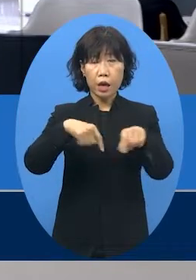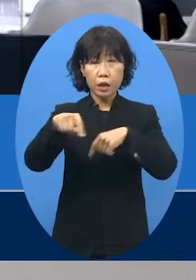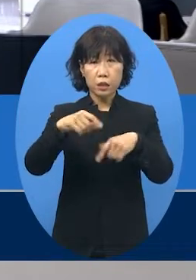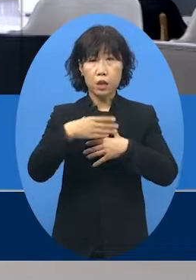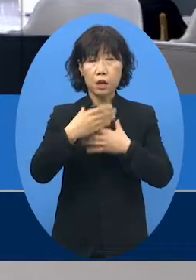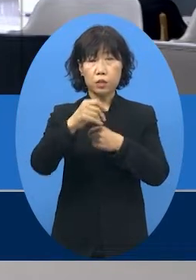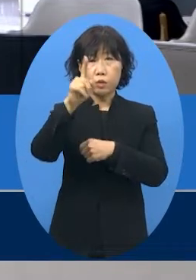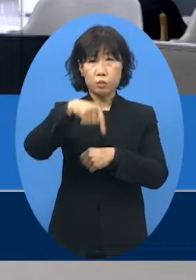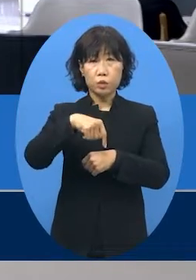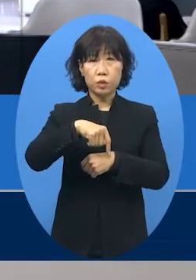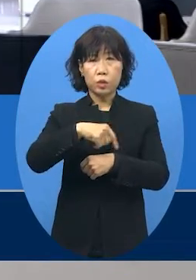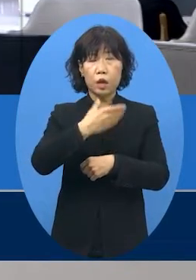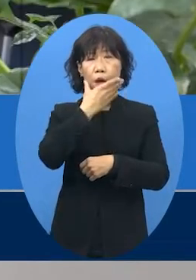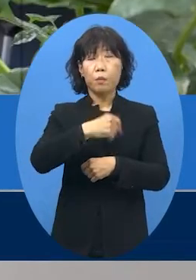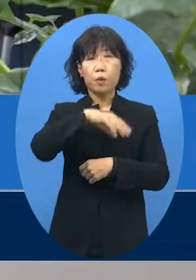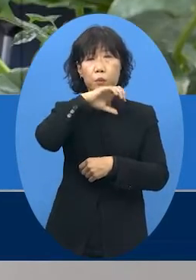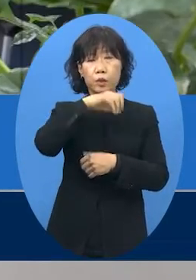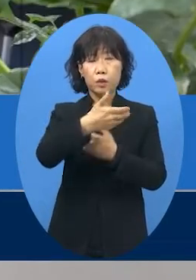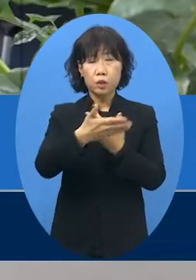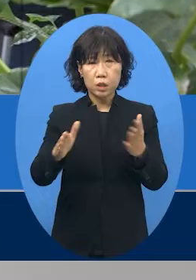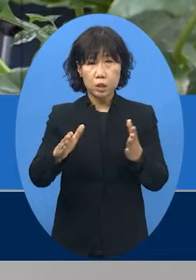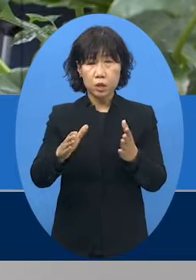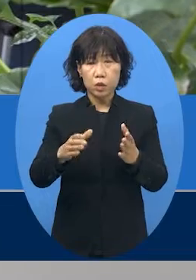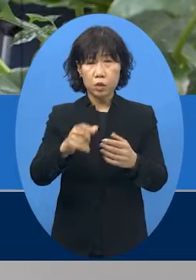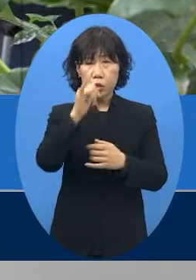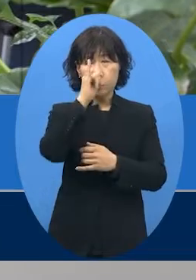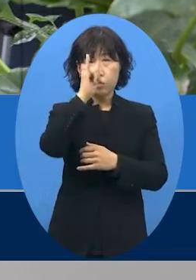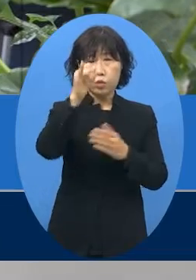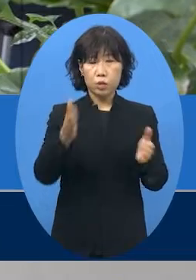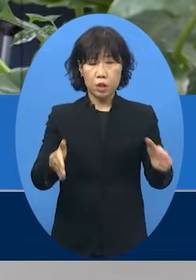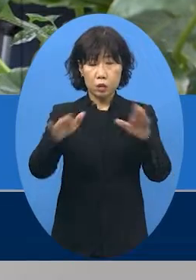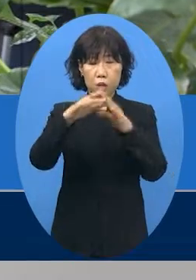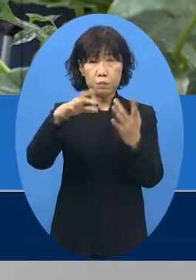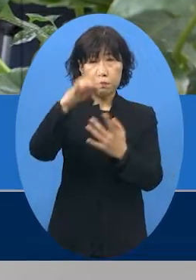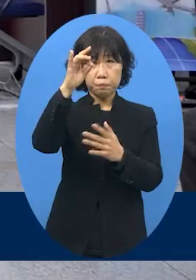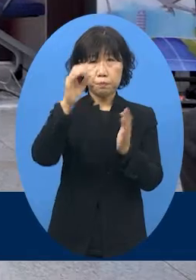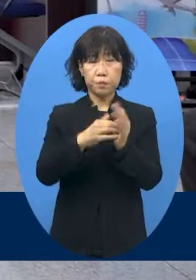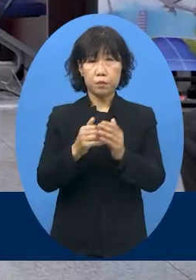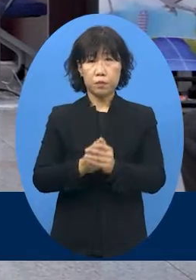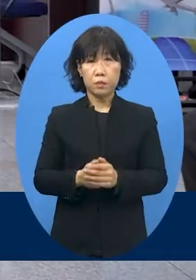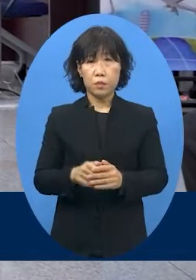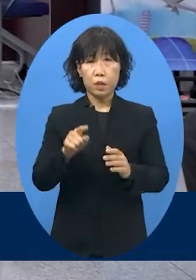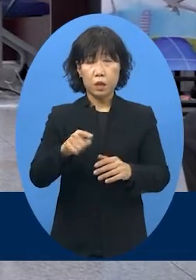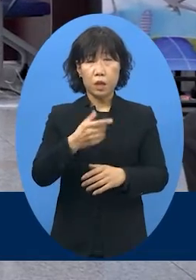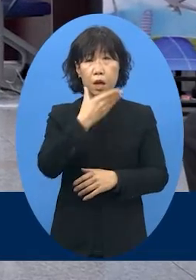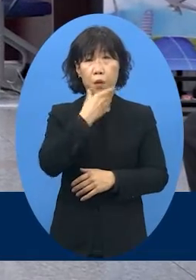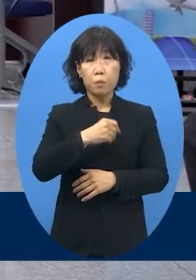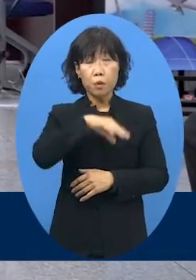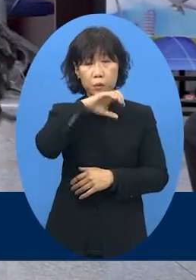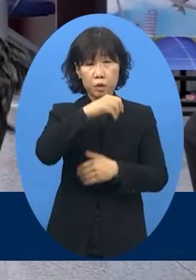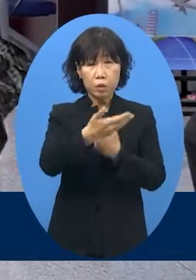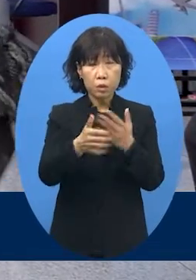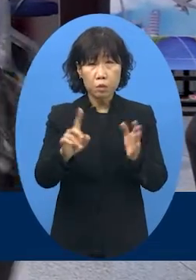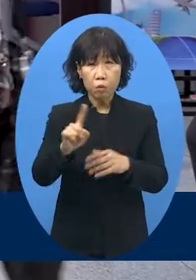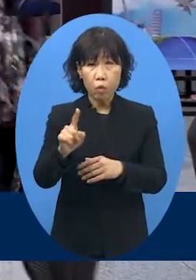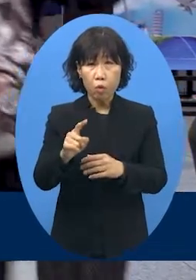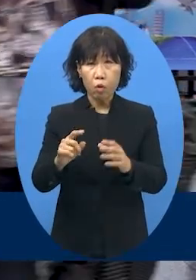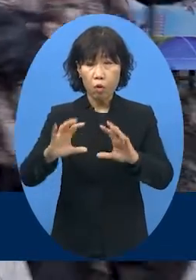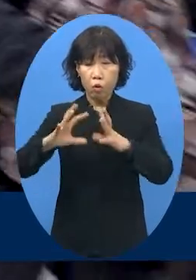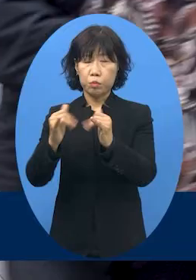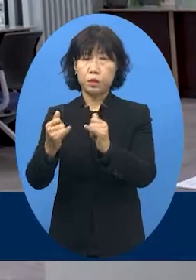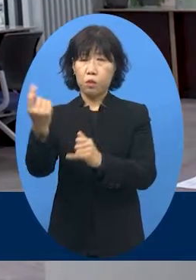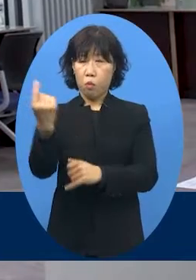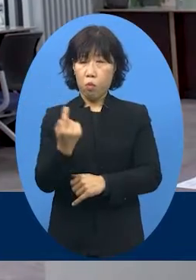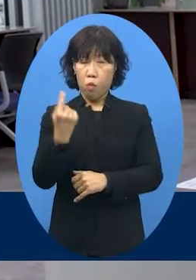주관하는 국민행복민원실 재인증 우수기관으로 선정되었습니다 국민행복민원실 국민이